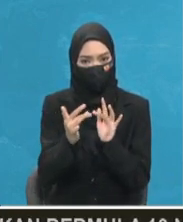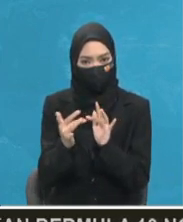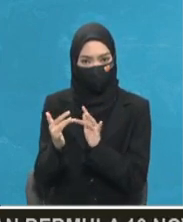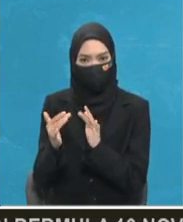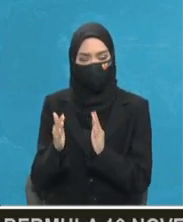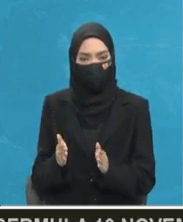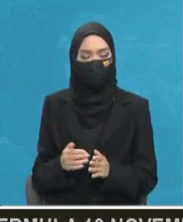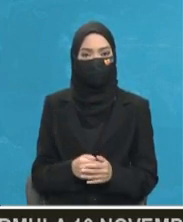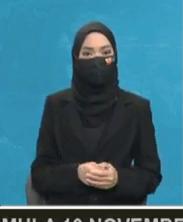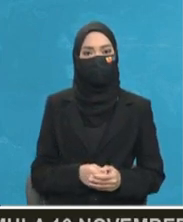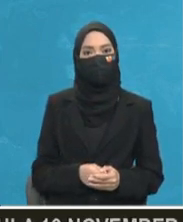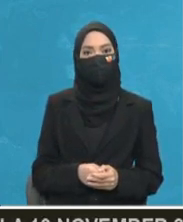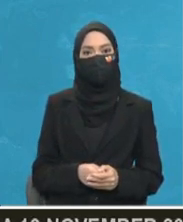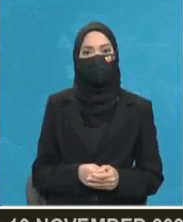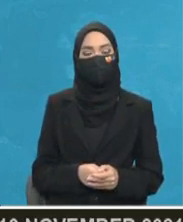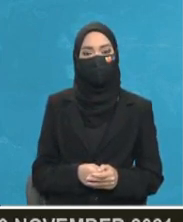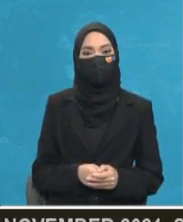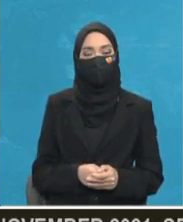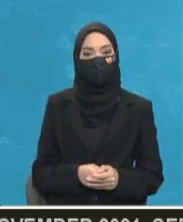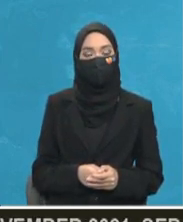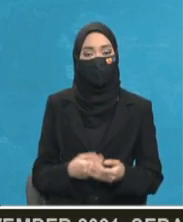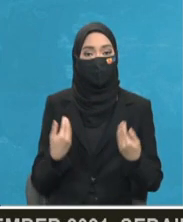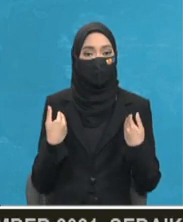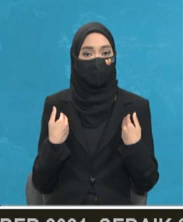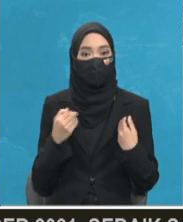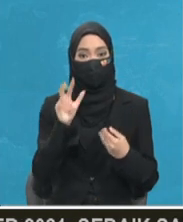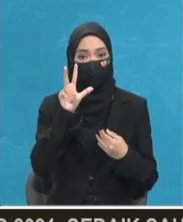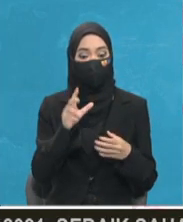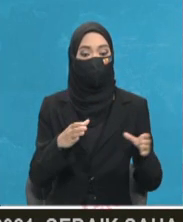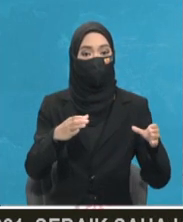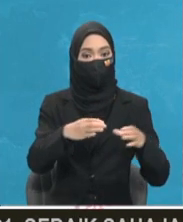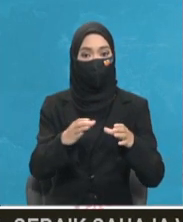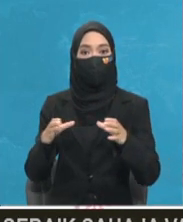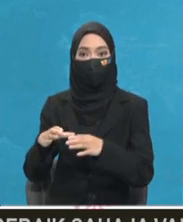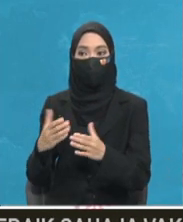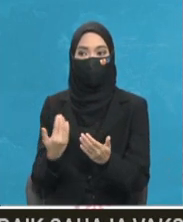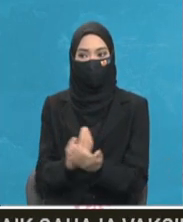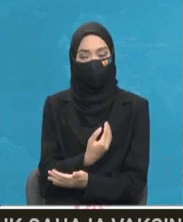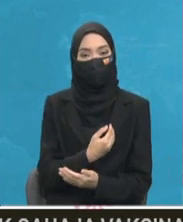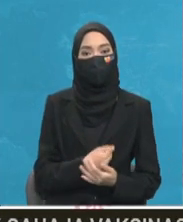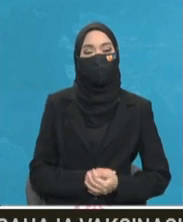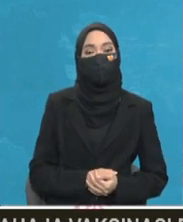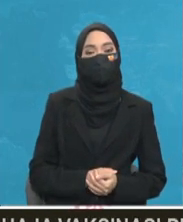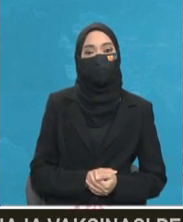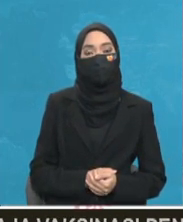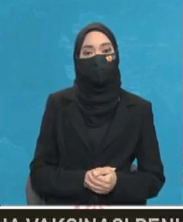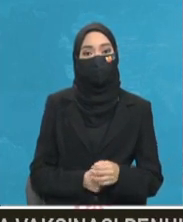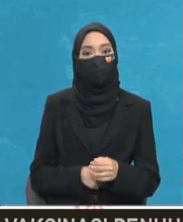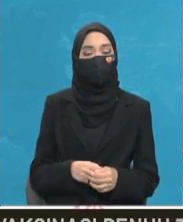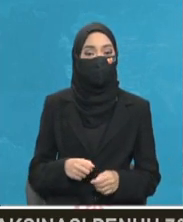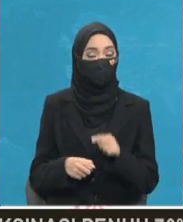gas positif sebelumnya sementara itu terdapat tiga kelas terbaru telah dikesan yang melibatkan